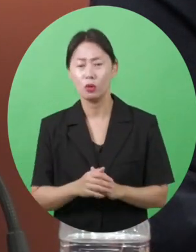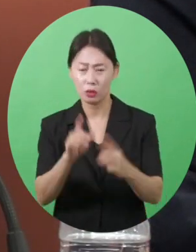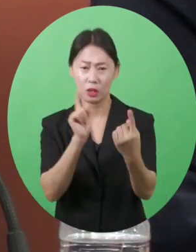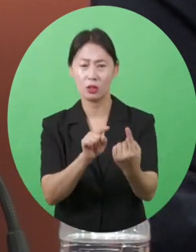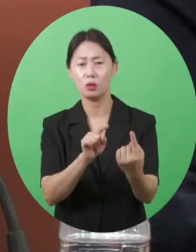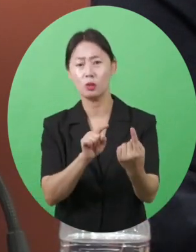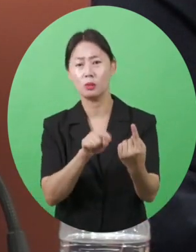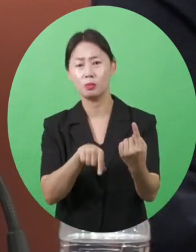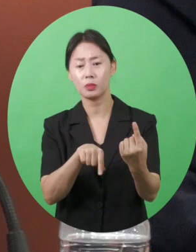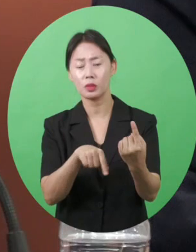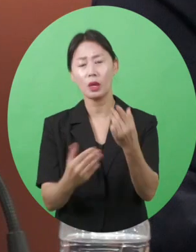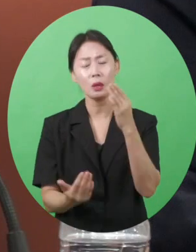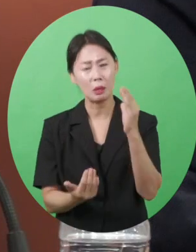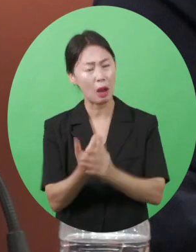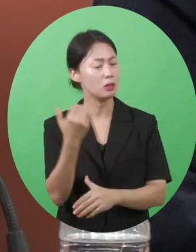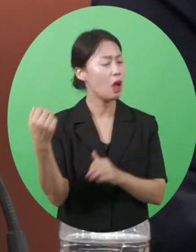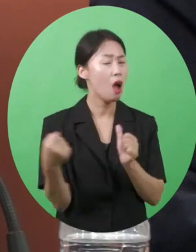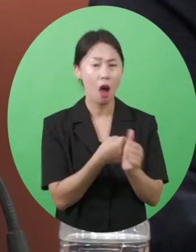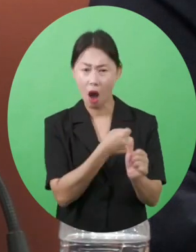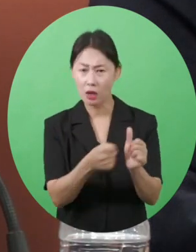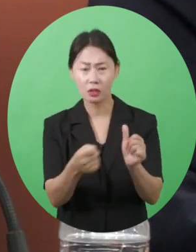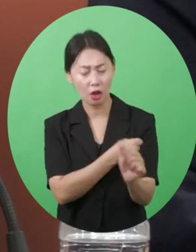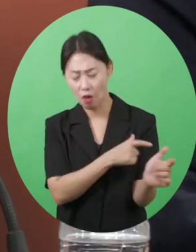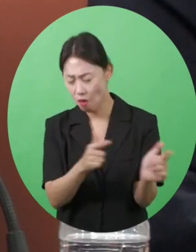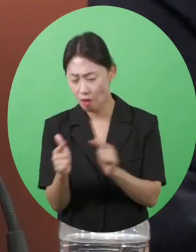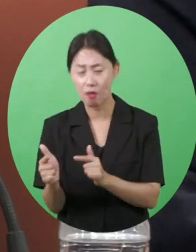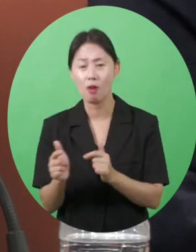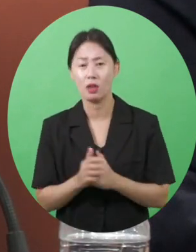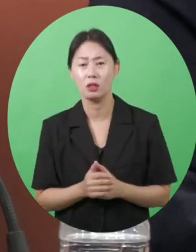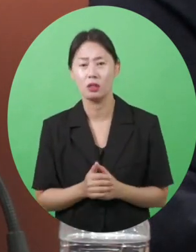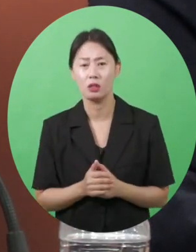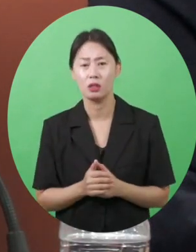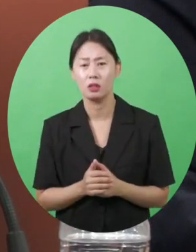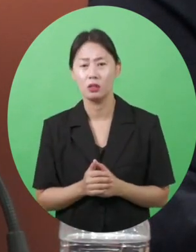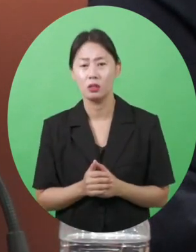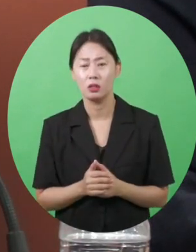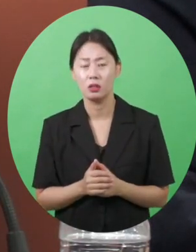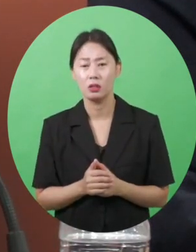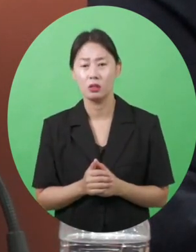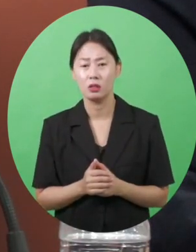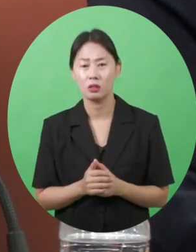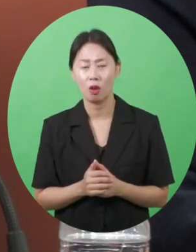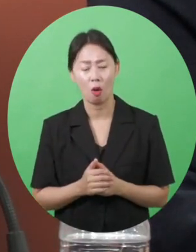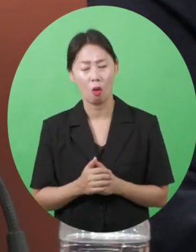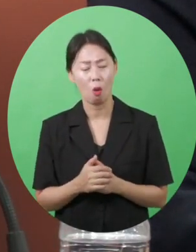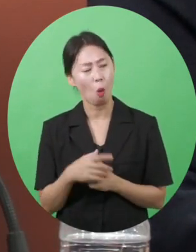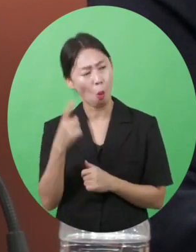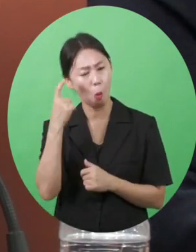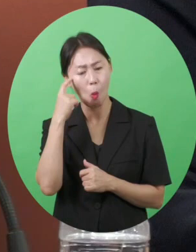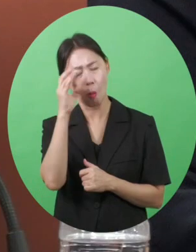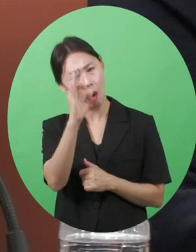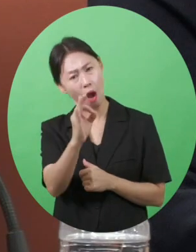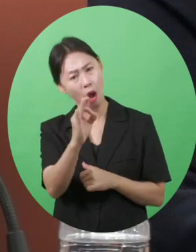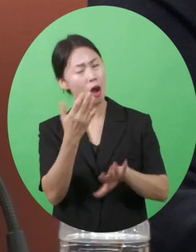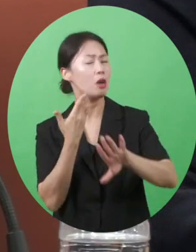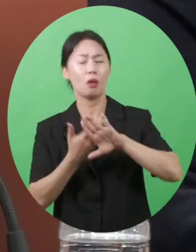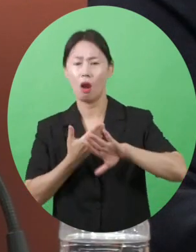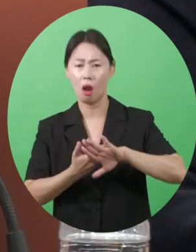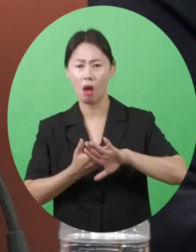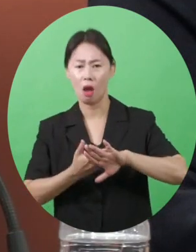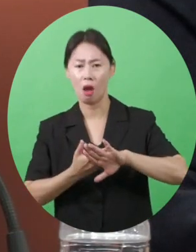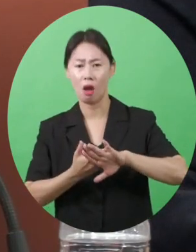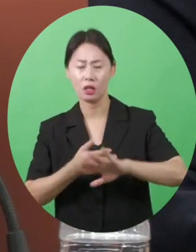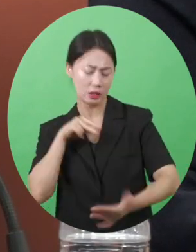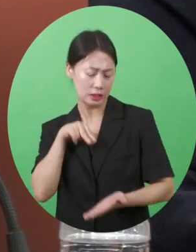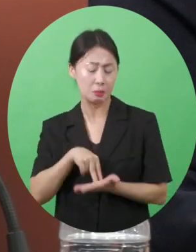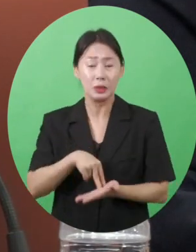분들을 대상으로 발생하는 학대 문제를 두고서 이제 여러 가지 보는 관점들이 시각들이 각자 자기가